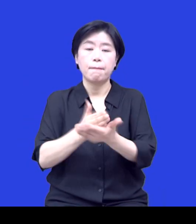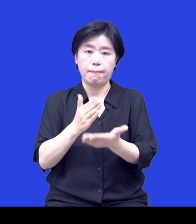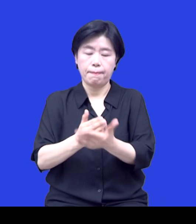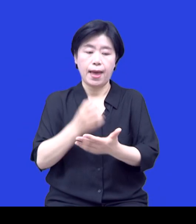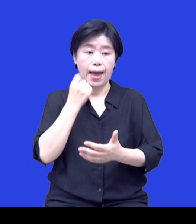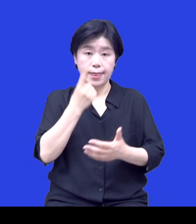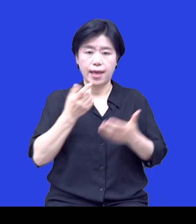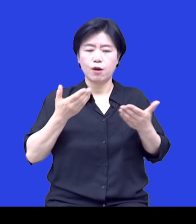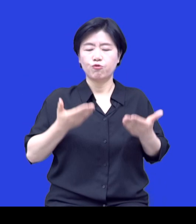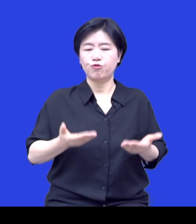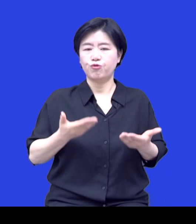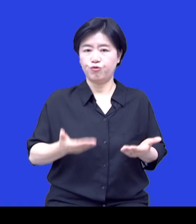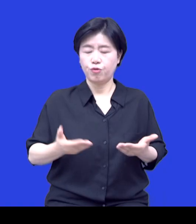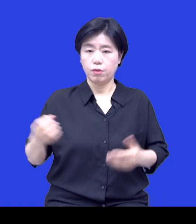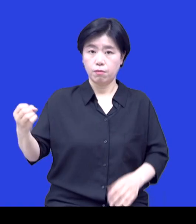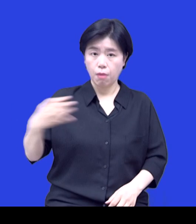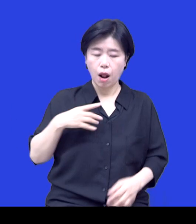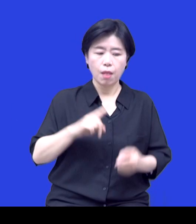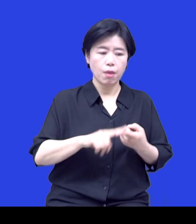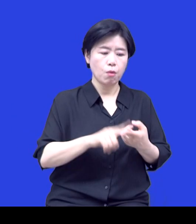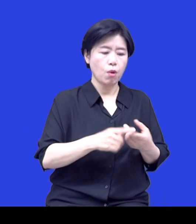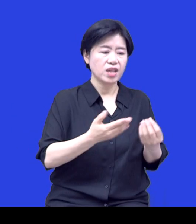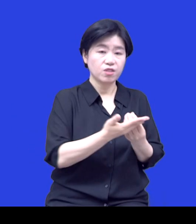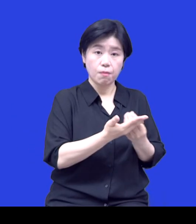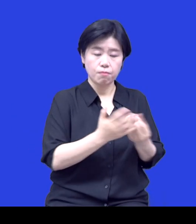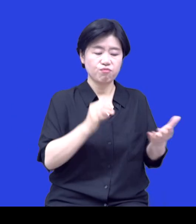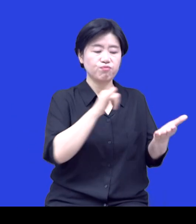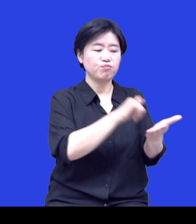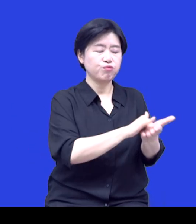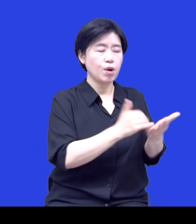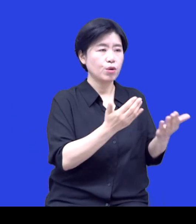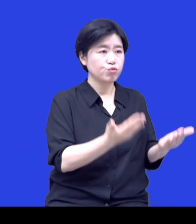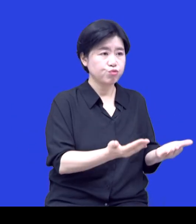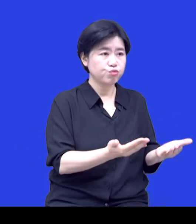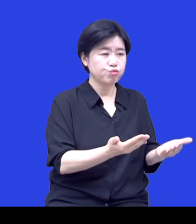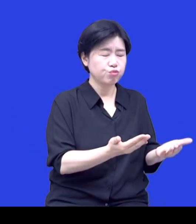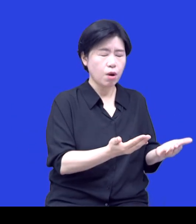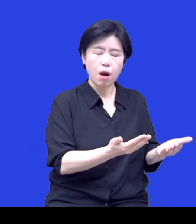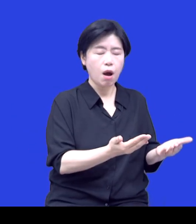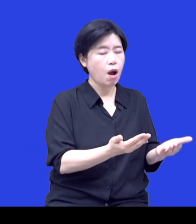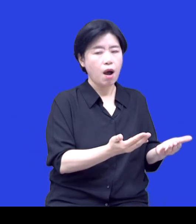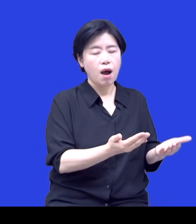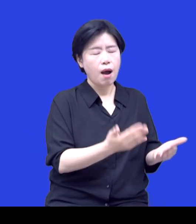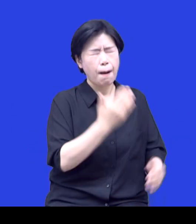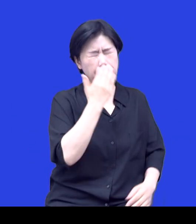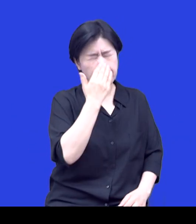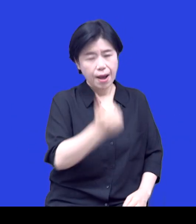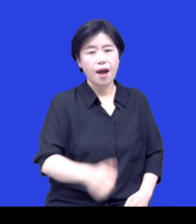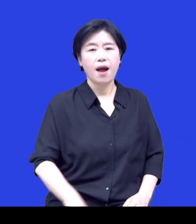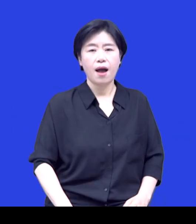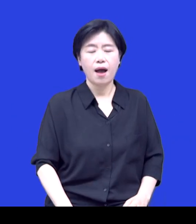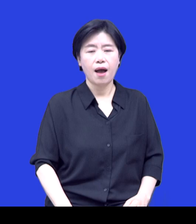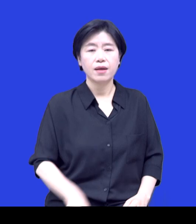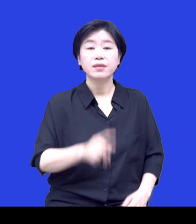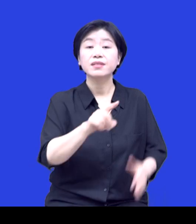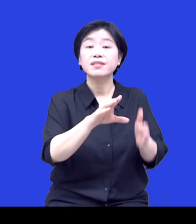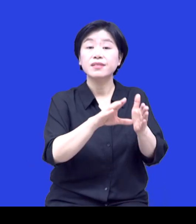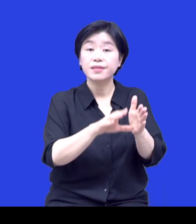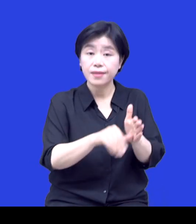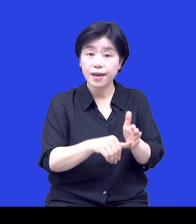일하다가 일을 못하니까 너무 답답한 거예요. 그런데 그 아파 있는 과정에서 제가 너무너무 느낀 게